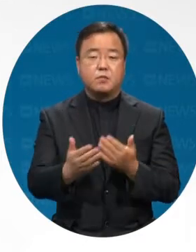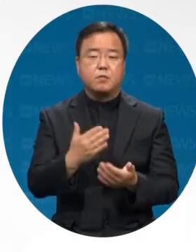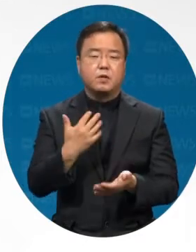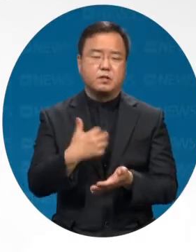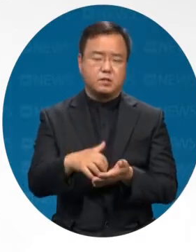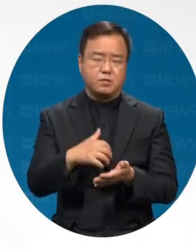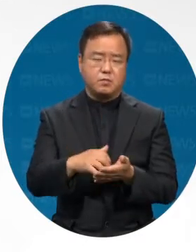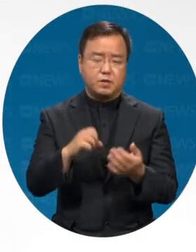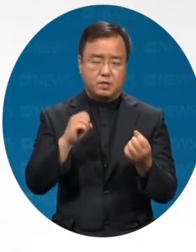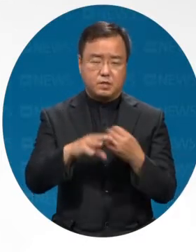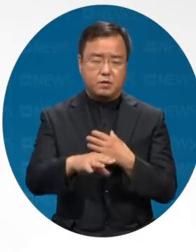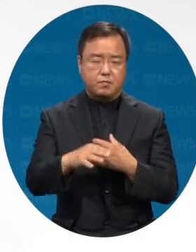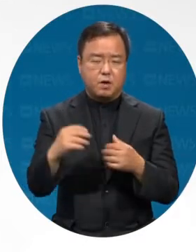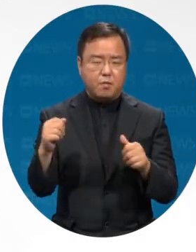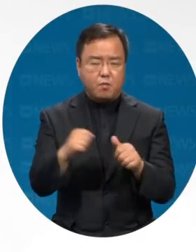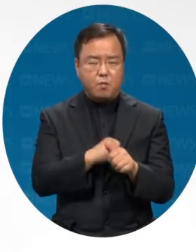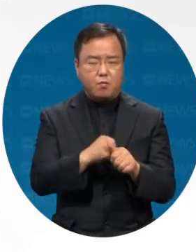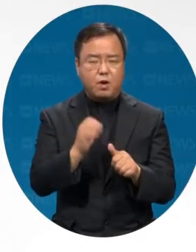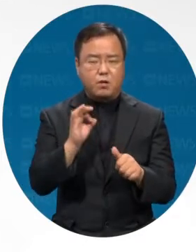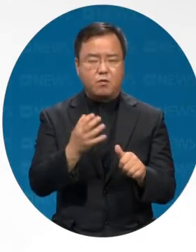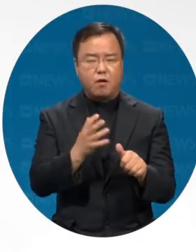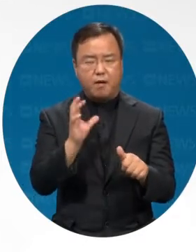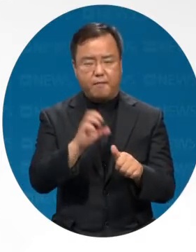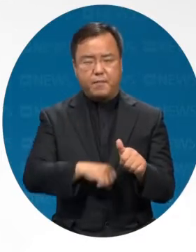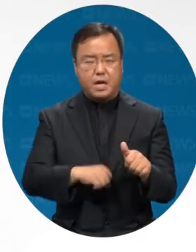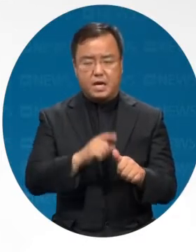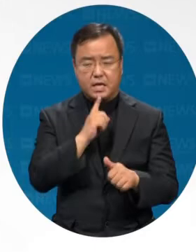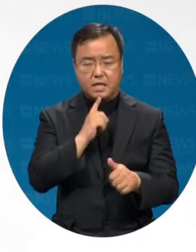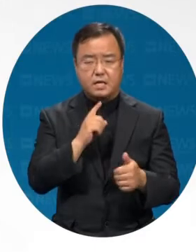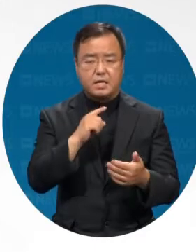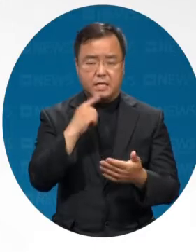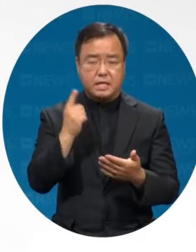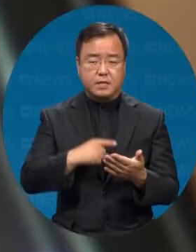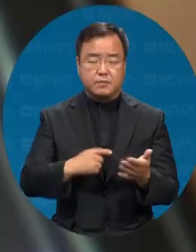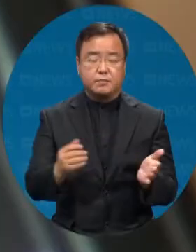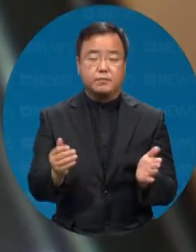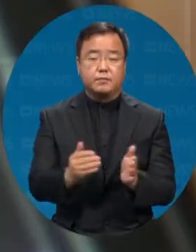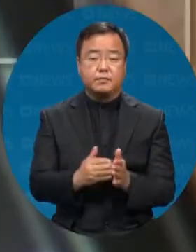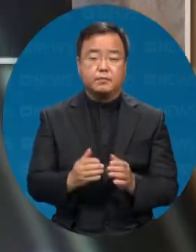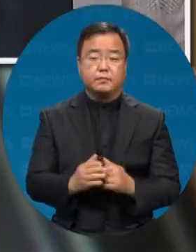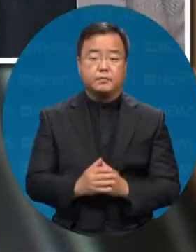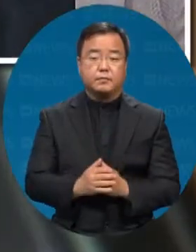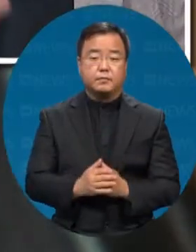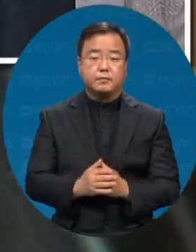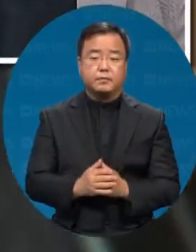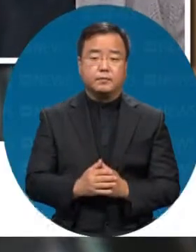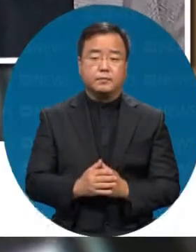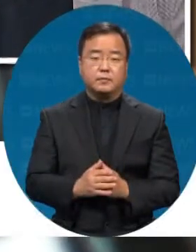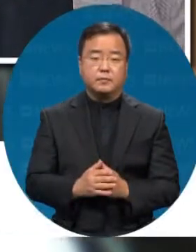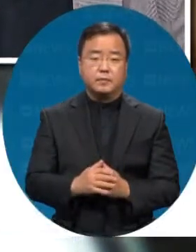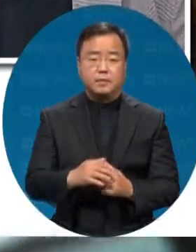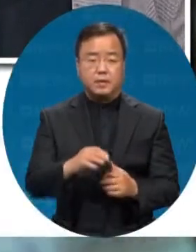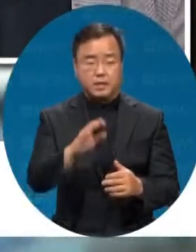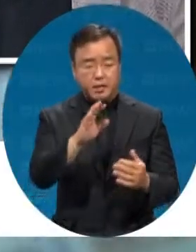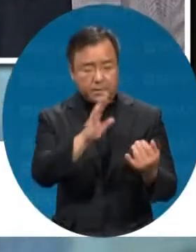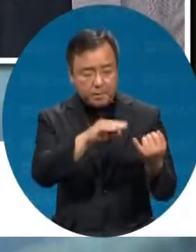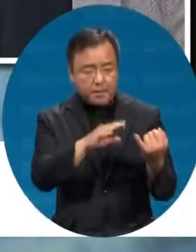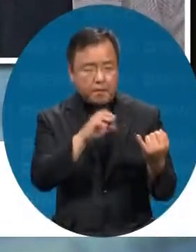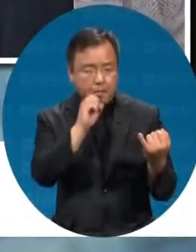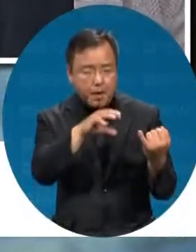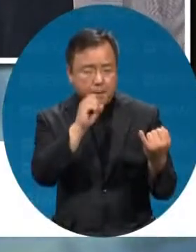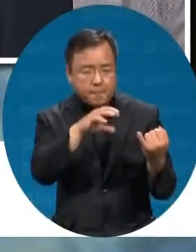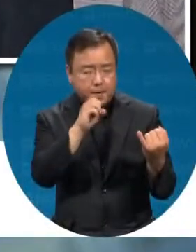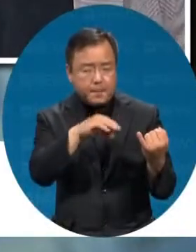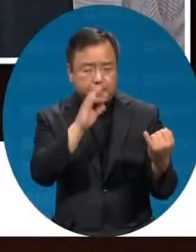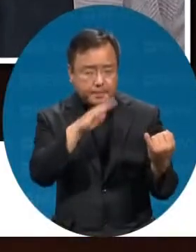폭행과 갈치 피해를 보았다는 답변이 뒤를 이었습니다 그 말 걸 일이 시도하고 어